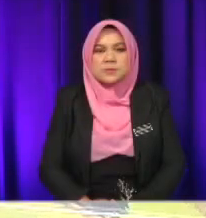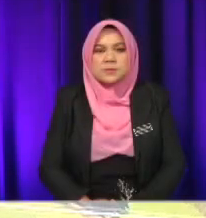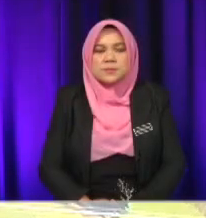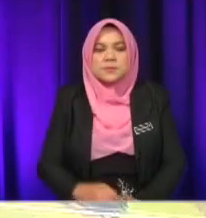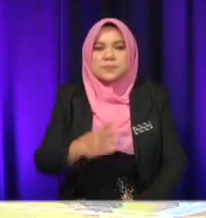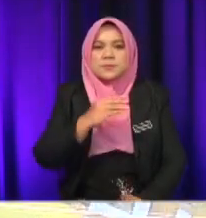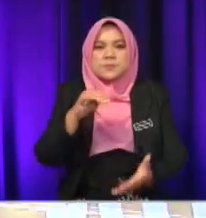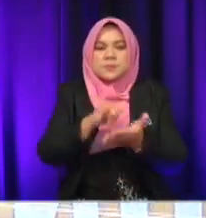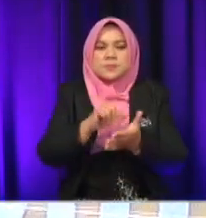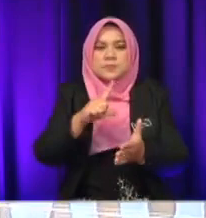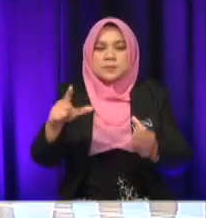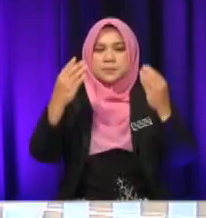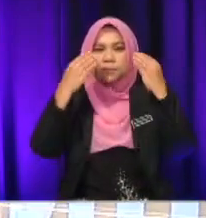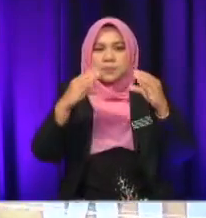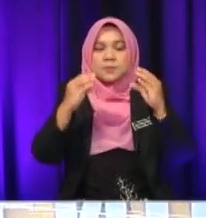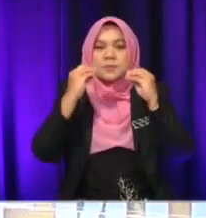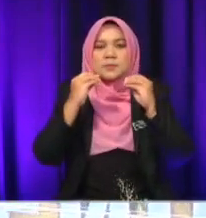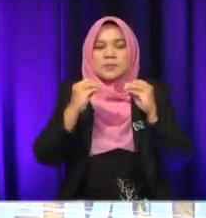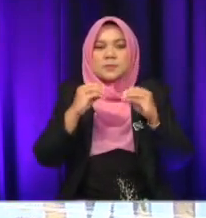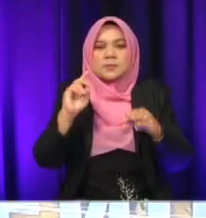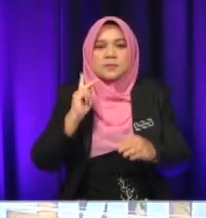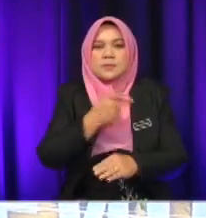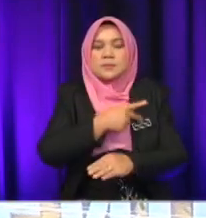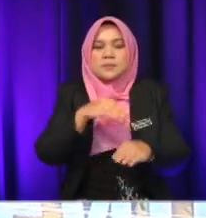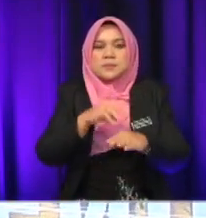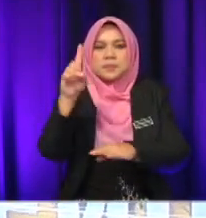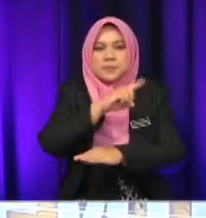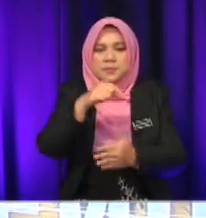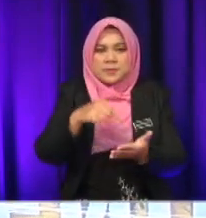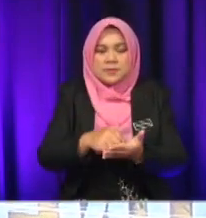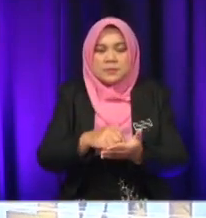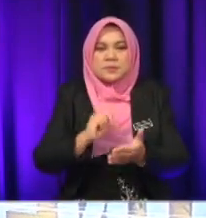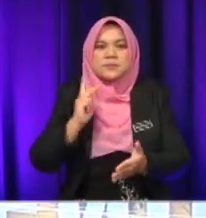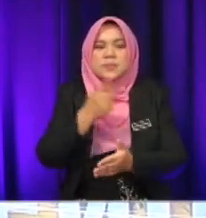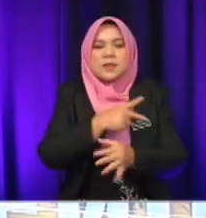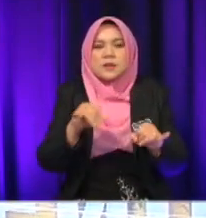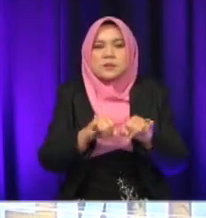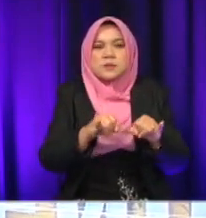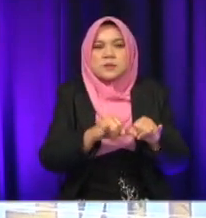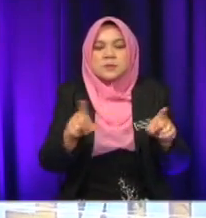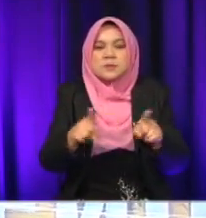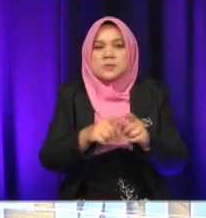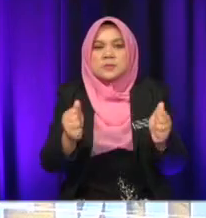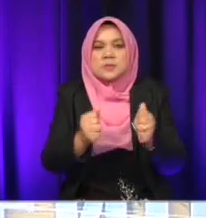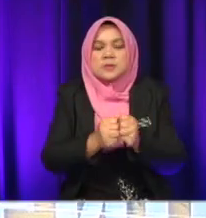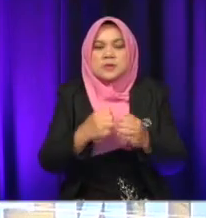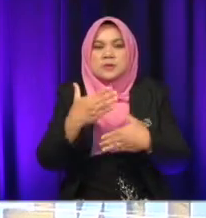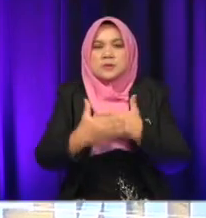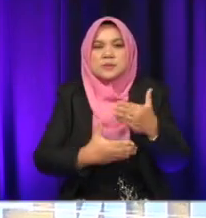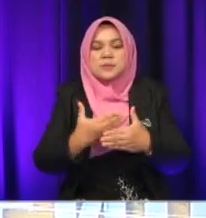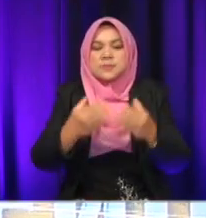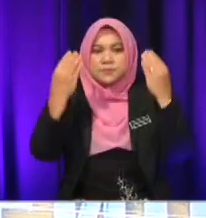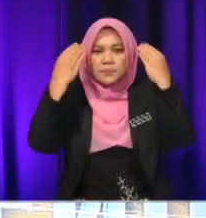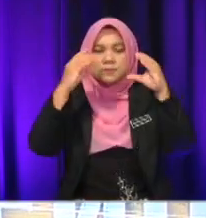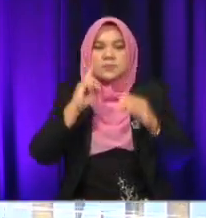Dan itulah dia cikgu yang akan mengajar kita pada hari ini. Tapi sebelum itu, kita juga ditemani oleh jurubahasa isyarat kita, iaitu